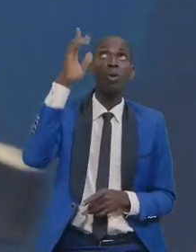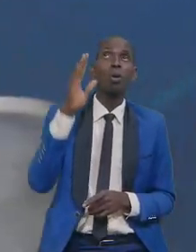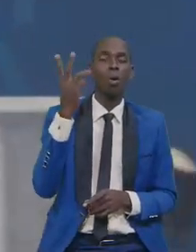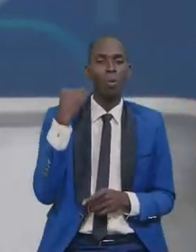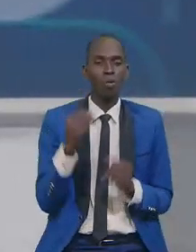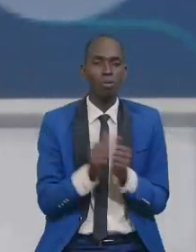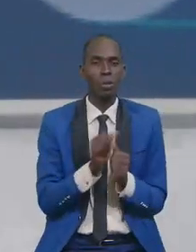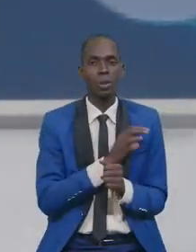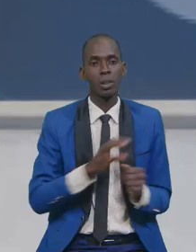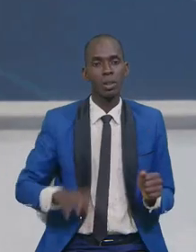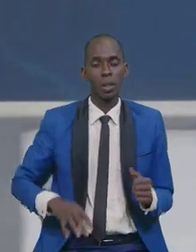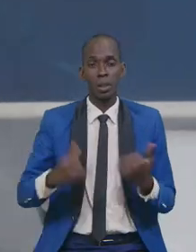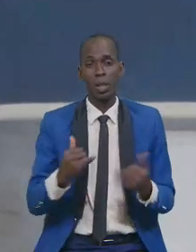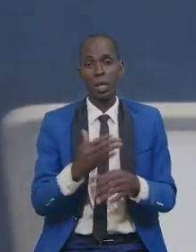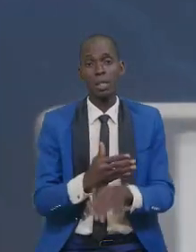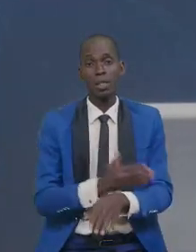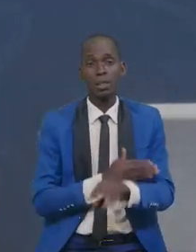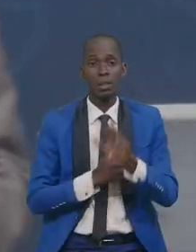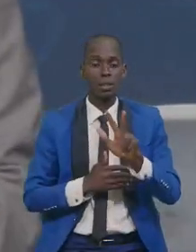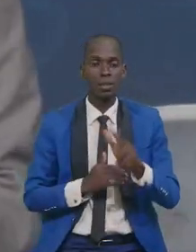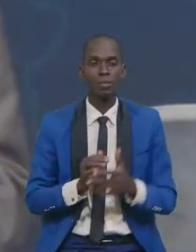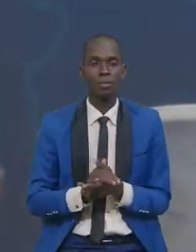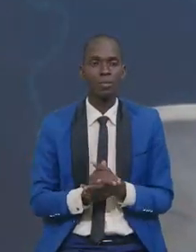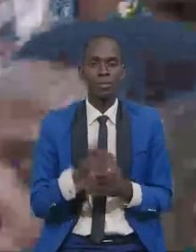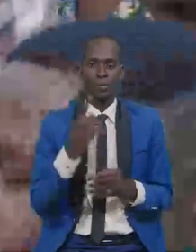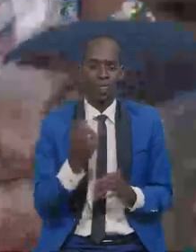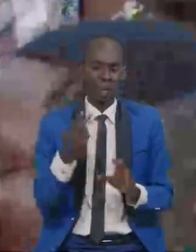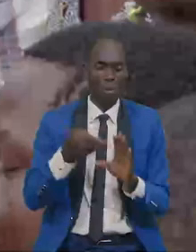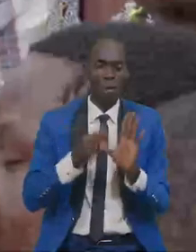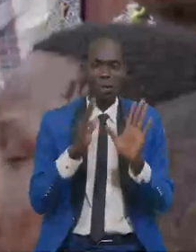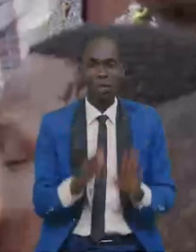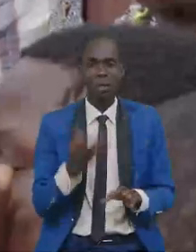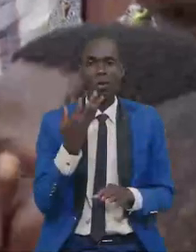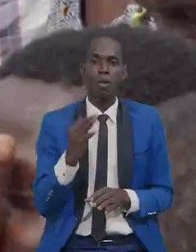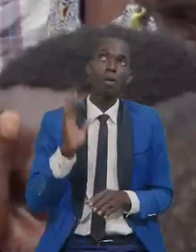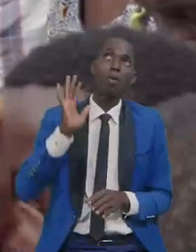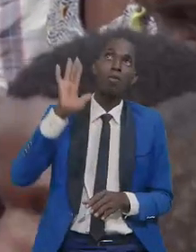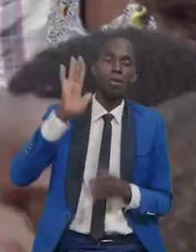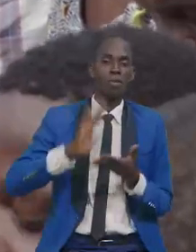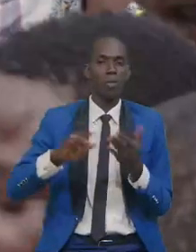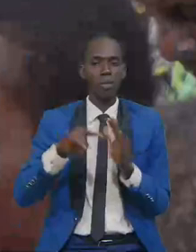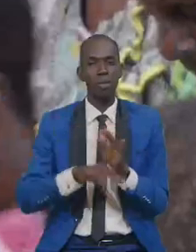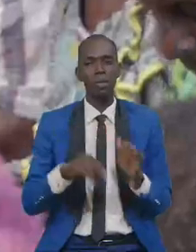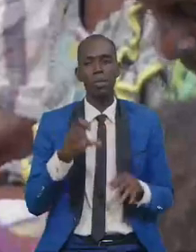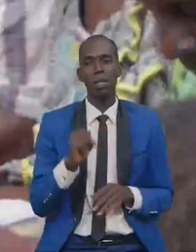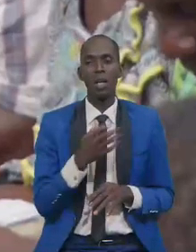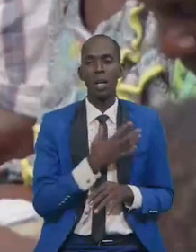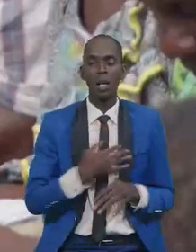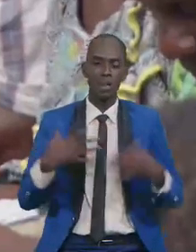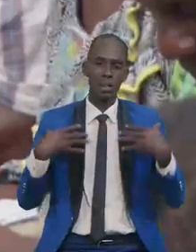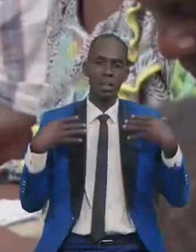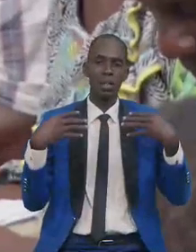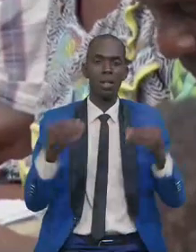lui. Troisième élément maintenant, les participants à son pardon et à sa